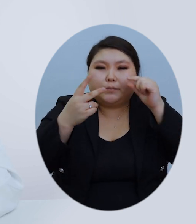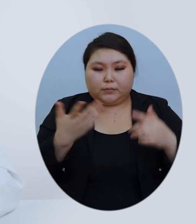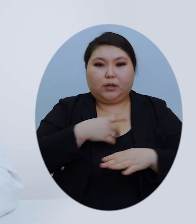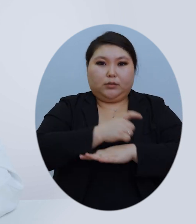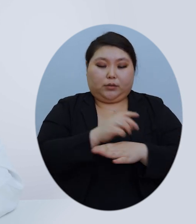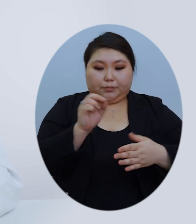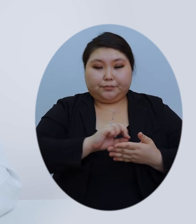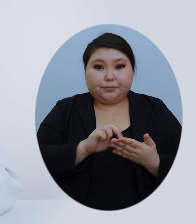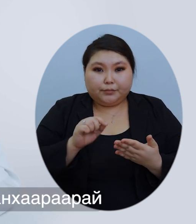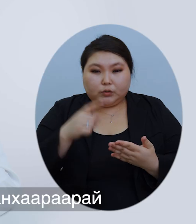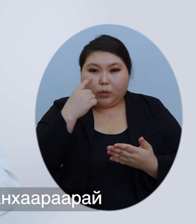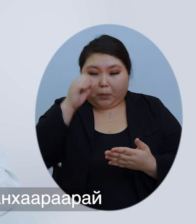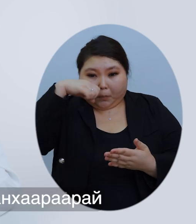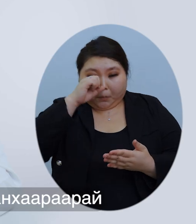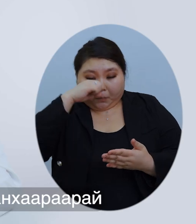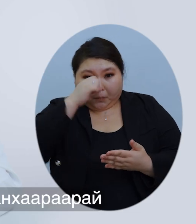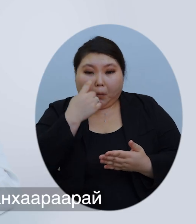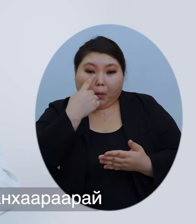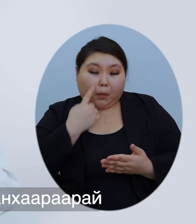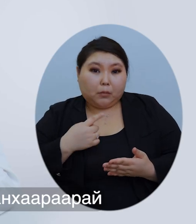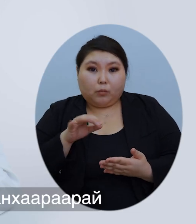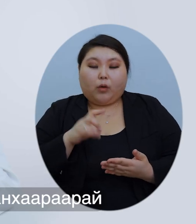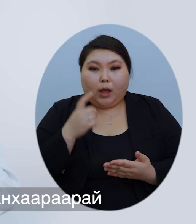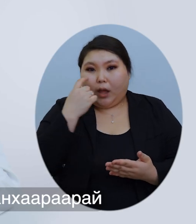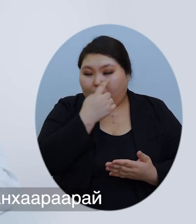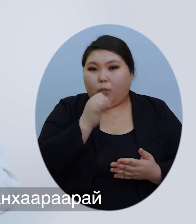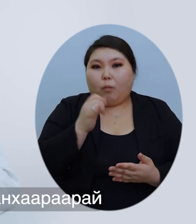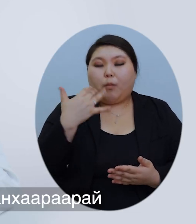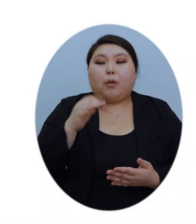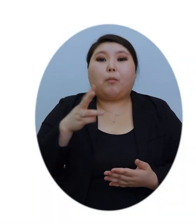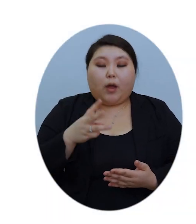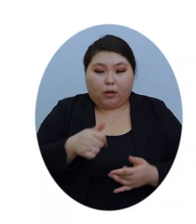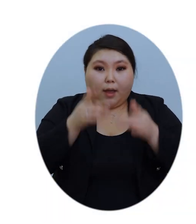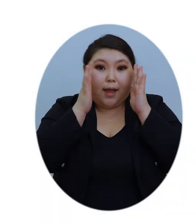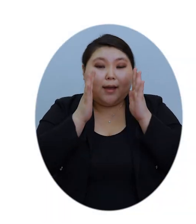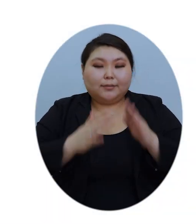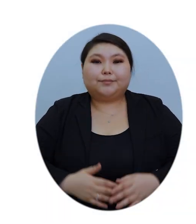хийх үедээ нүдээ нухлах, нулимс гоожих шинжүүд илрүүл хараа муутай байх эрсдэлтэйг анхаараарай.